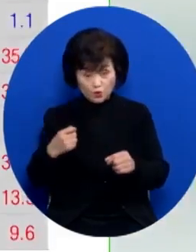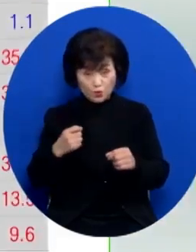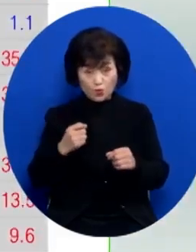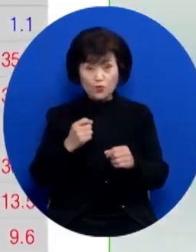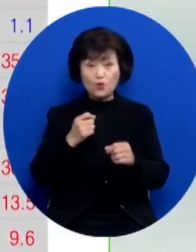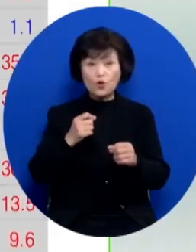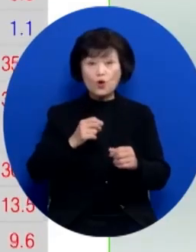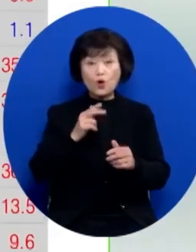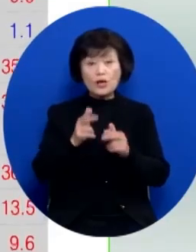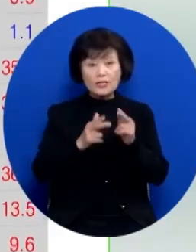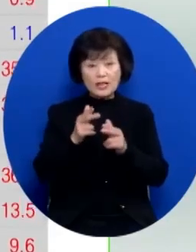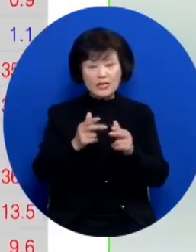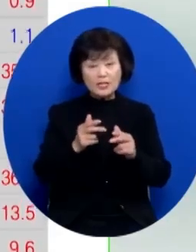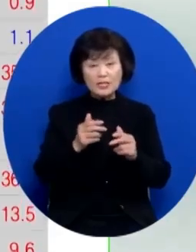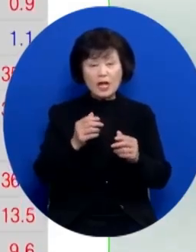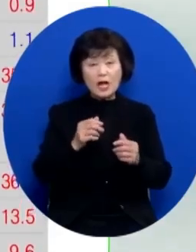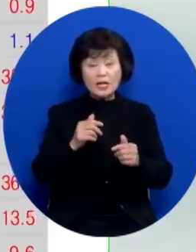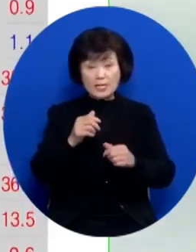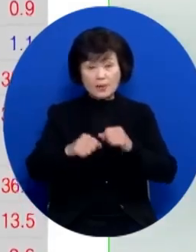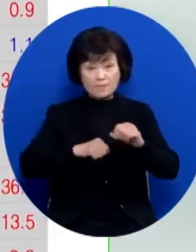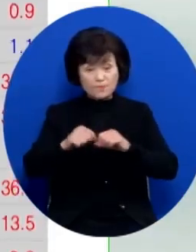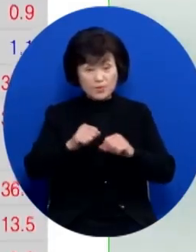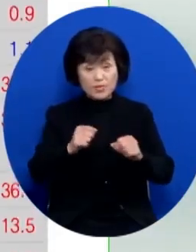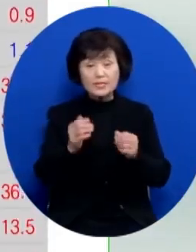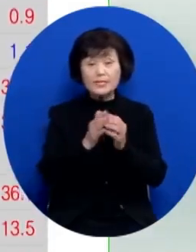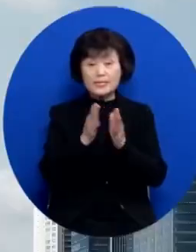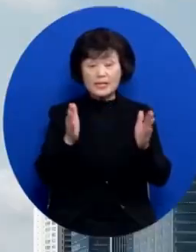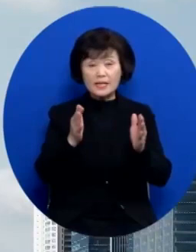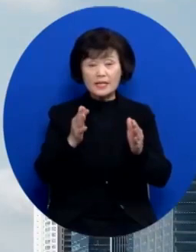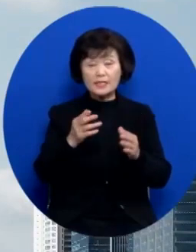늘어나면서 휘발유 가격이 상승했다는 분석이 나오고 있습니다.